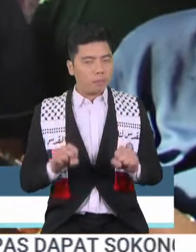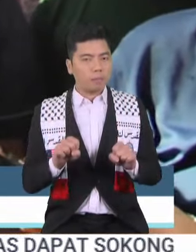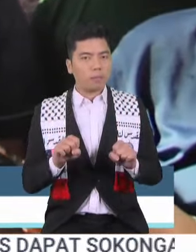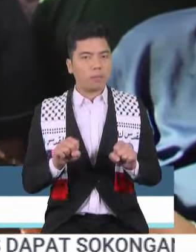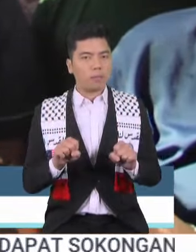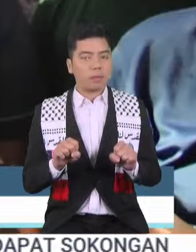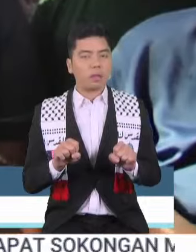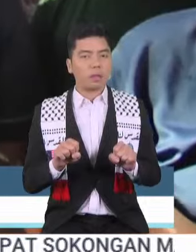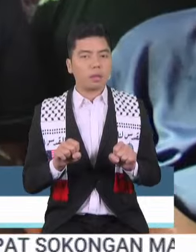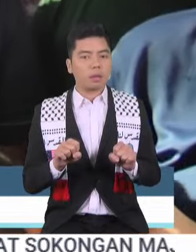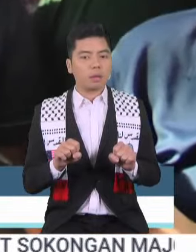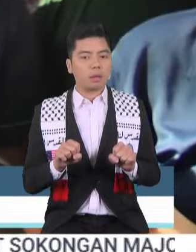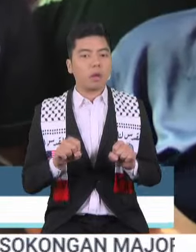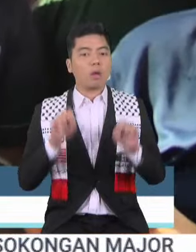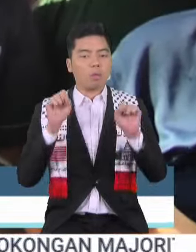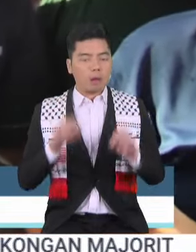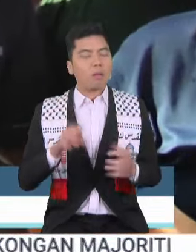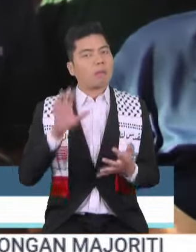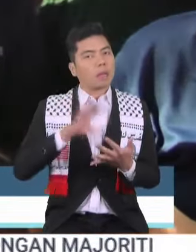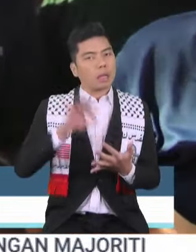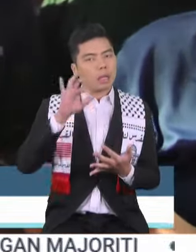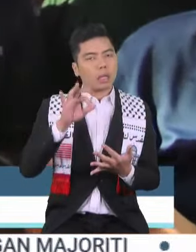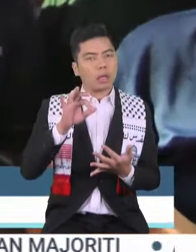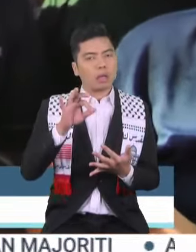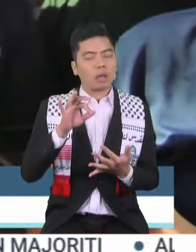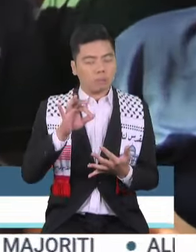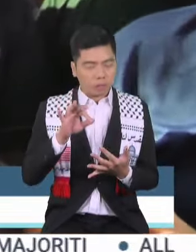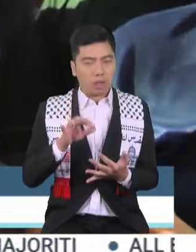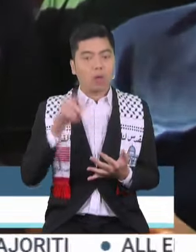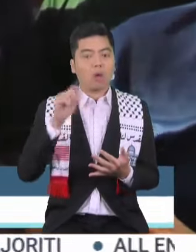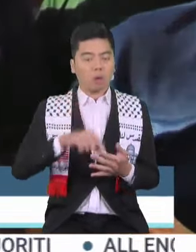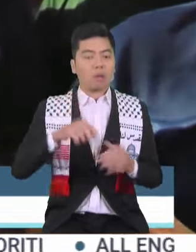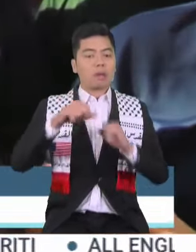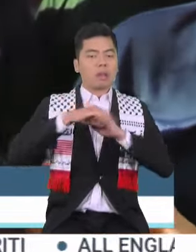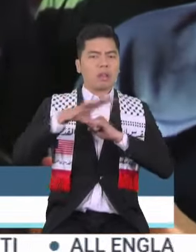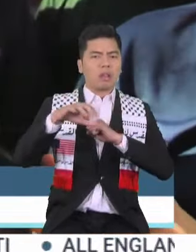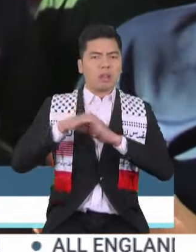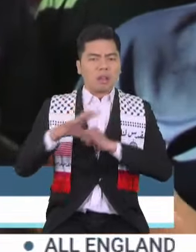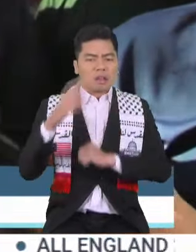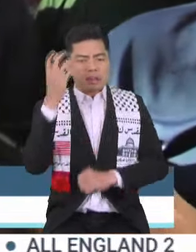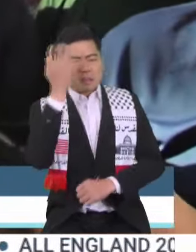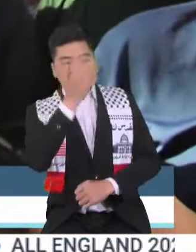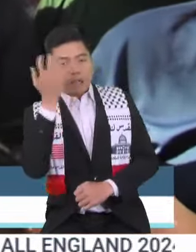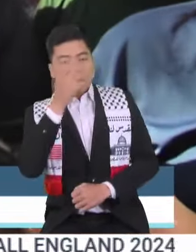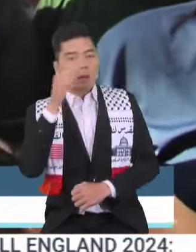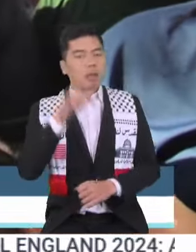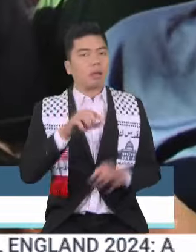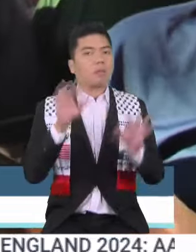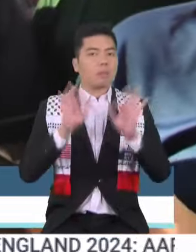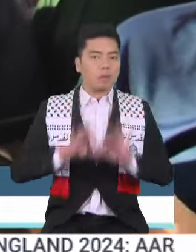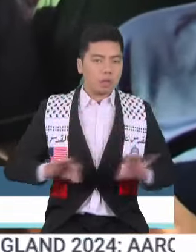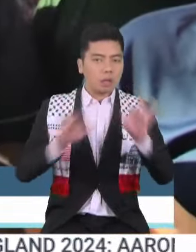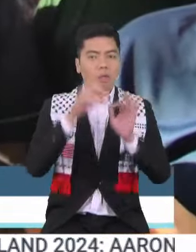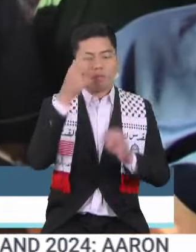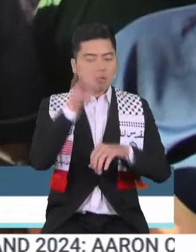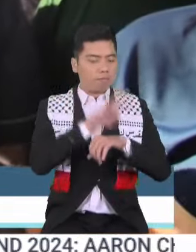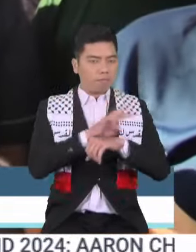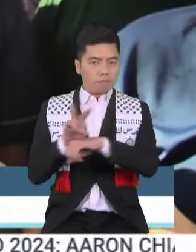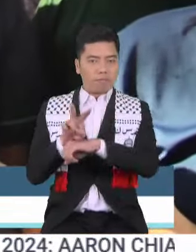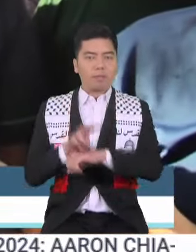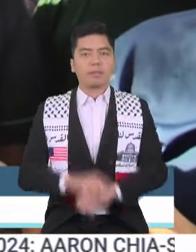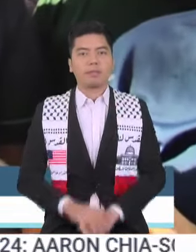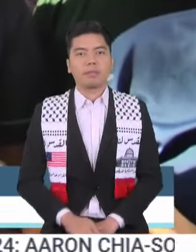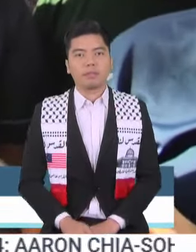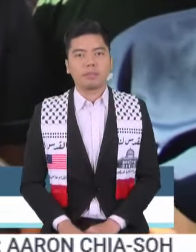untuk apa nama membuat pilihan dan yang kedua promosi yang mengelirukan juga cukup penting untuk kita pantau